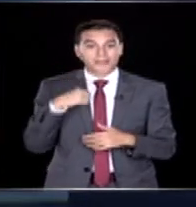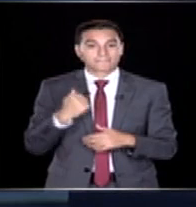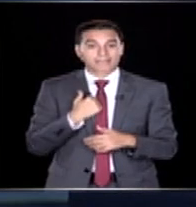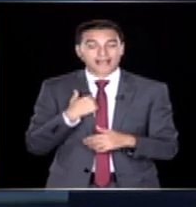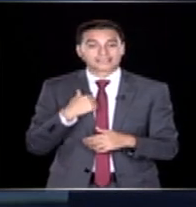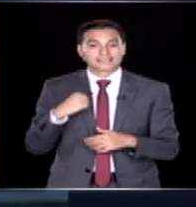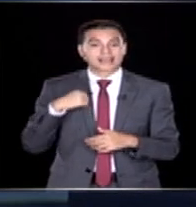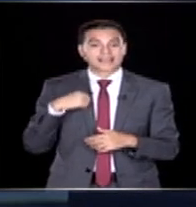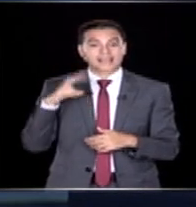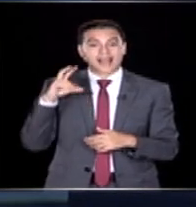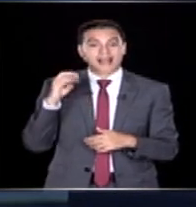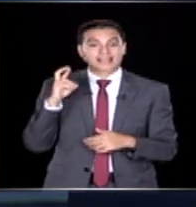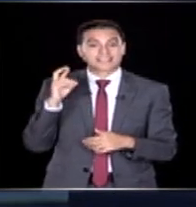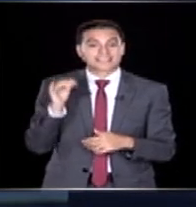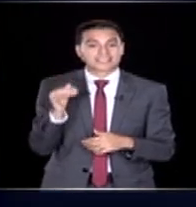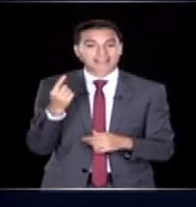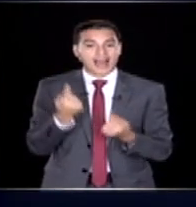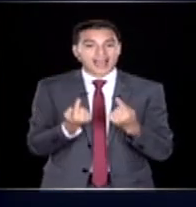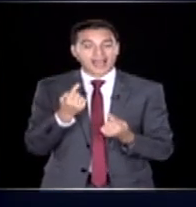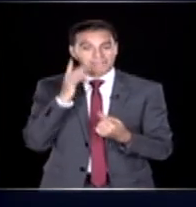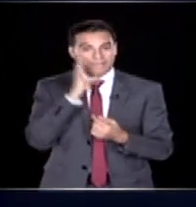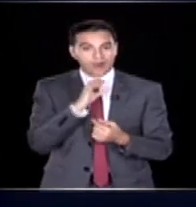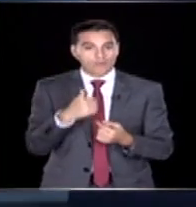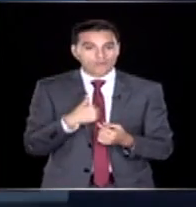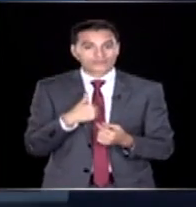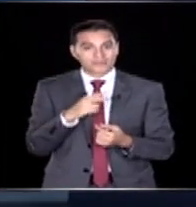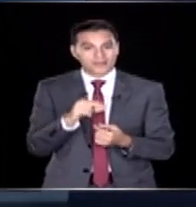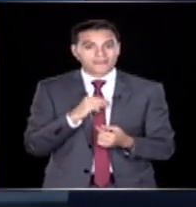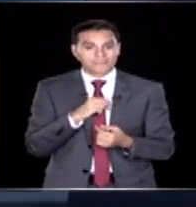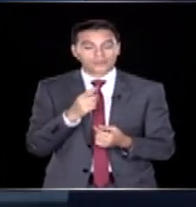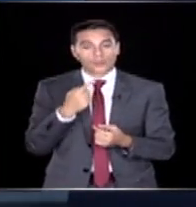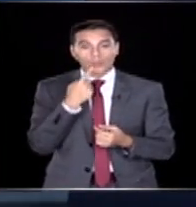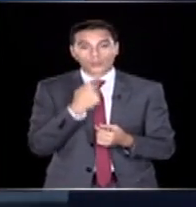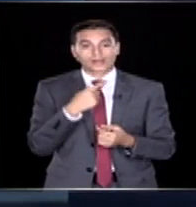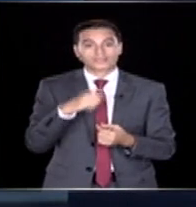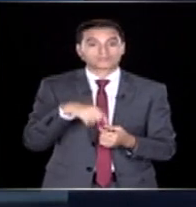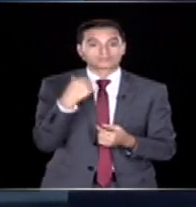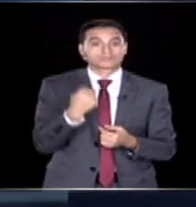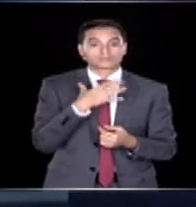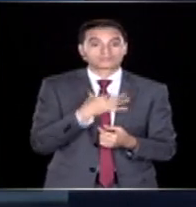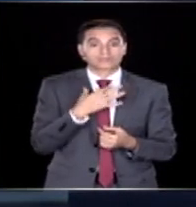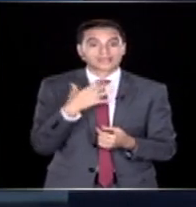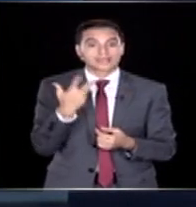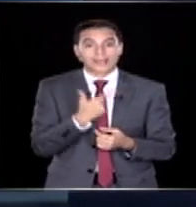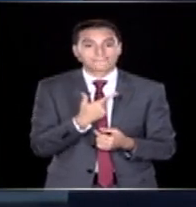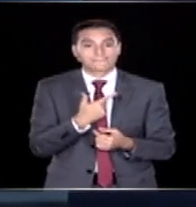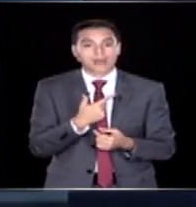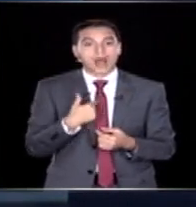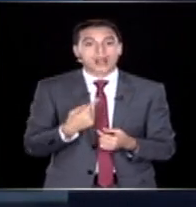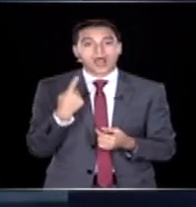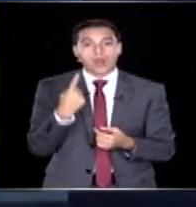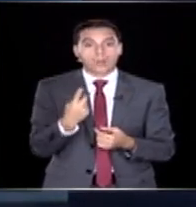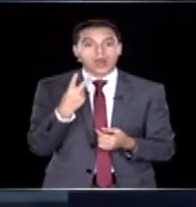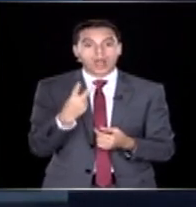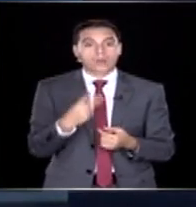احنا الاثنين من نفس النادي. قولي لي كسبتي كام بطوله؟ واخدة مرتين أول